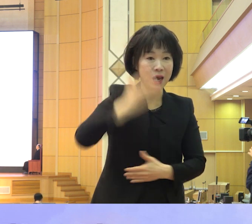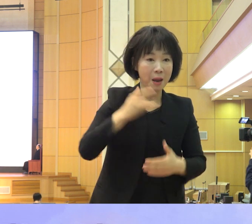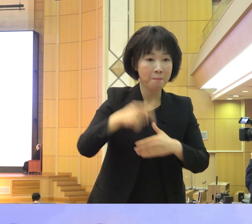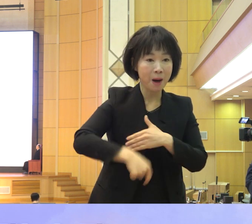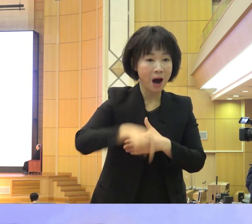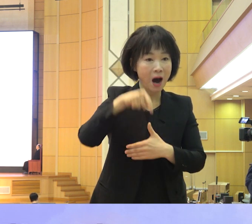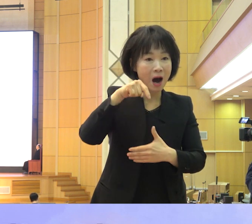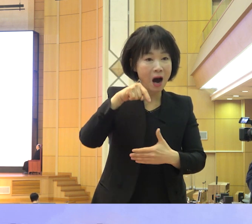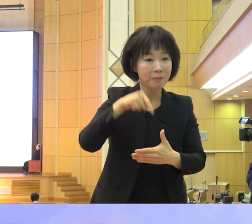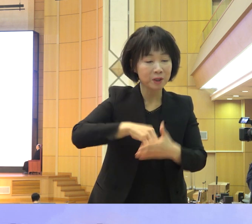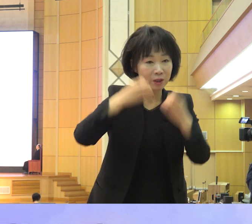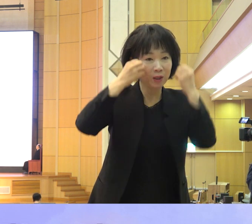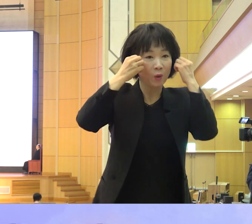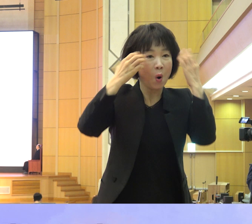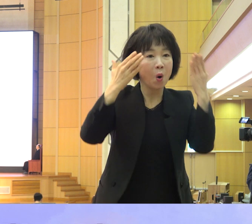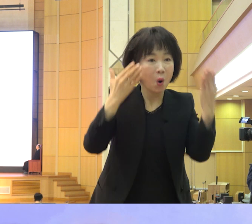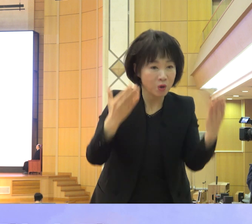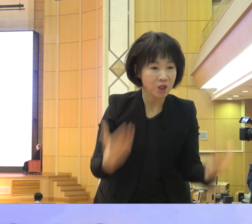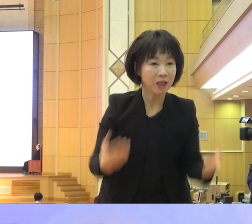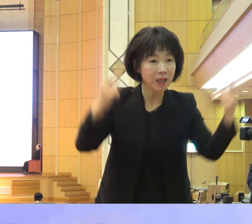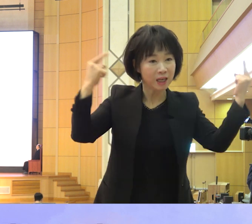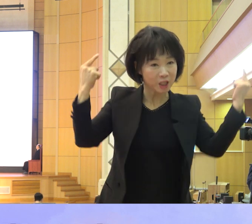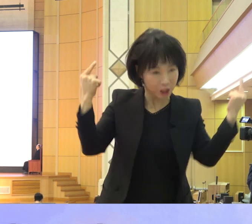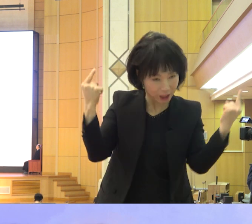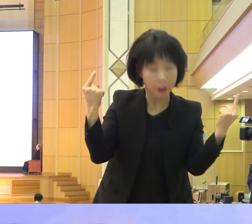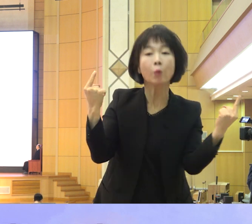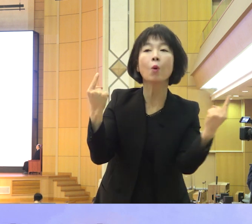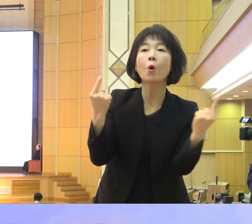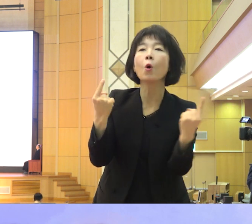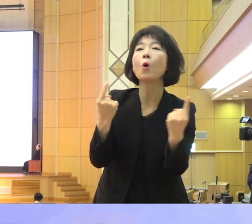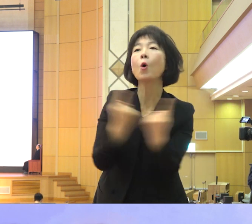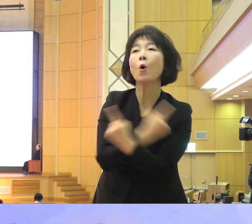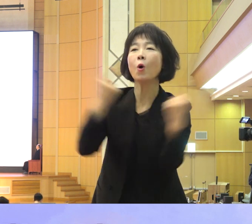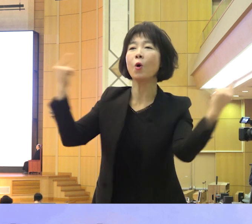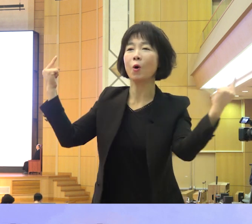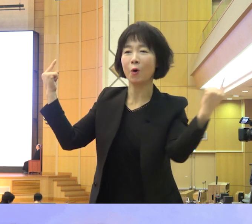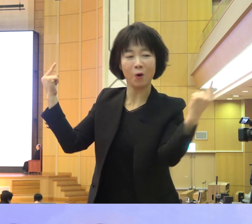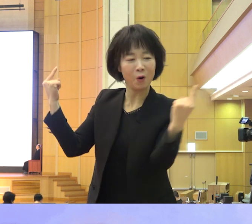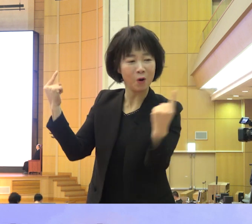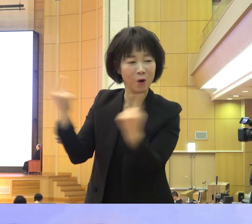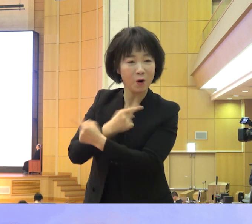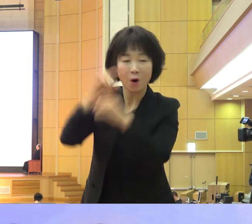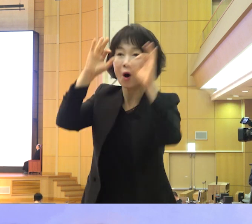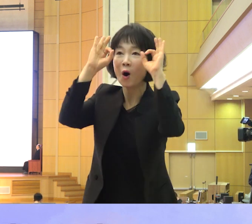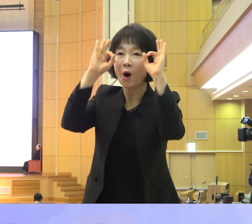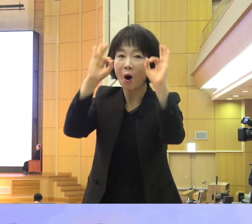주는 내 맘을 고치시고